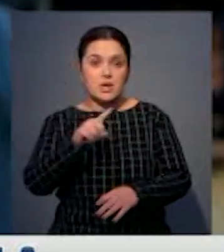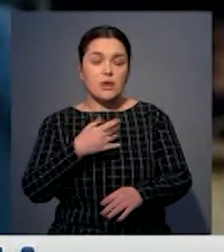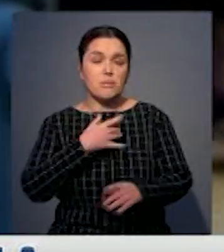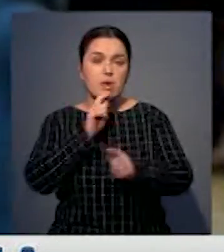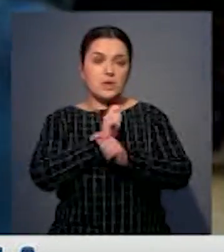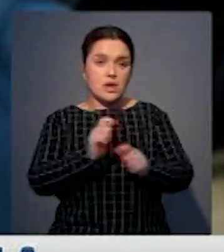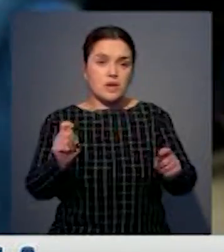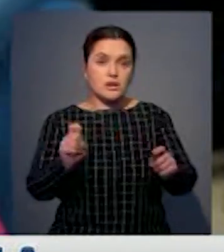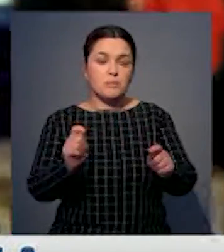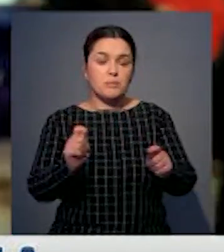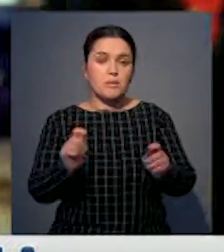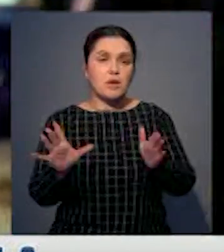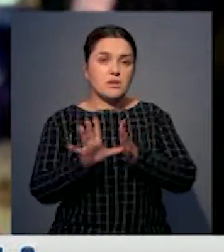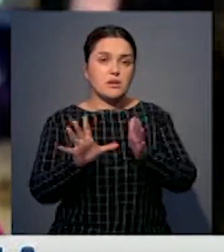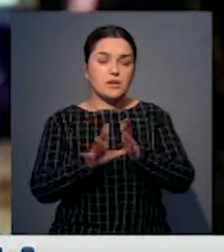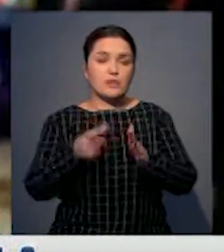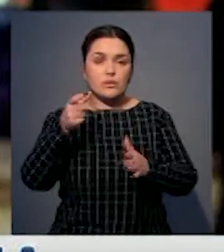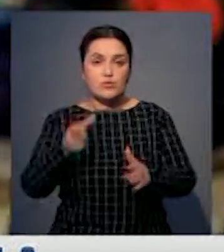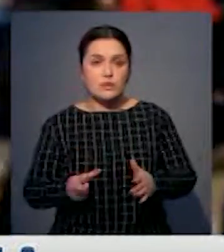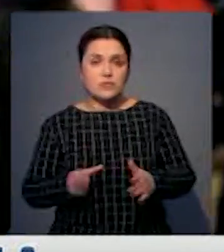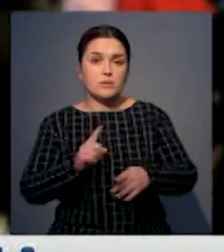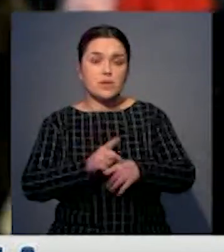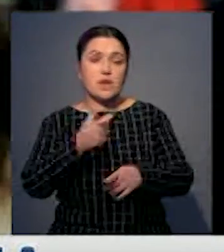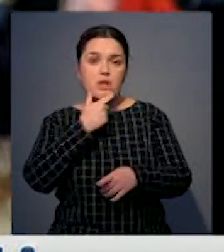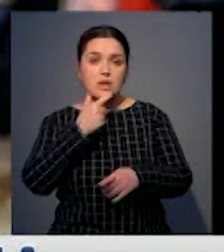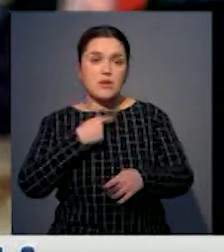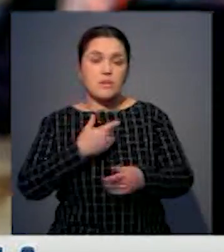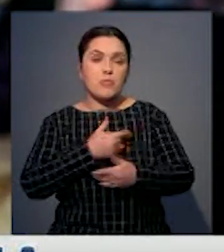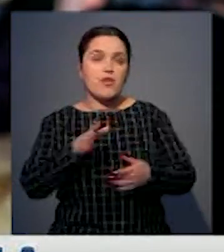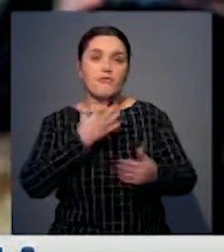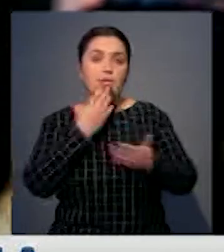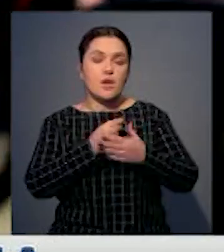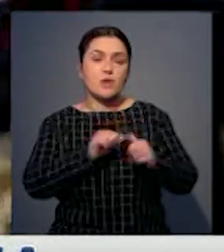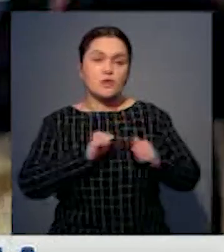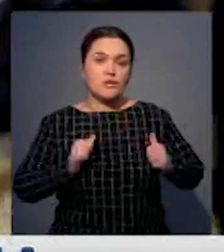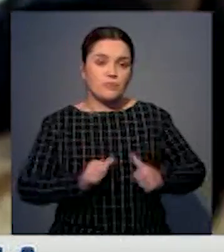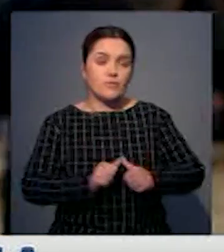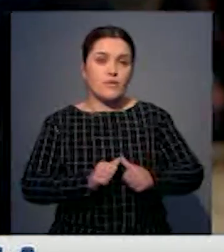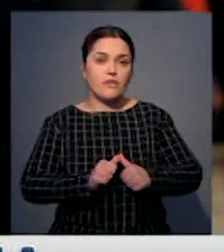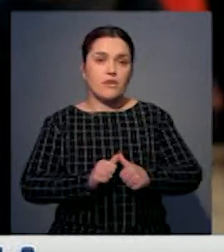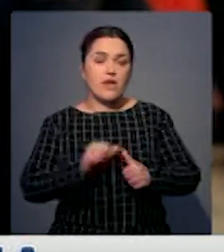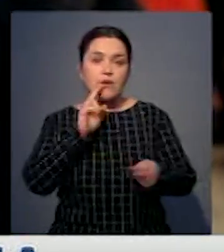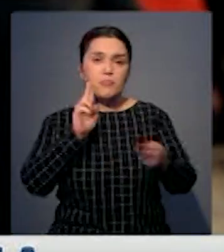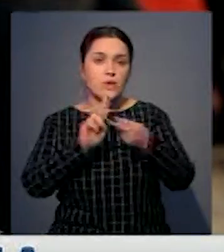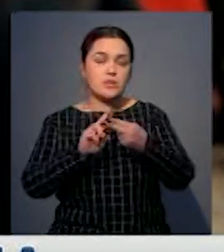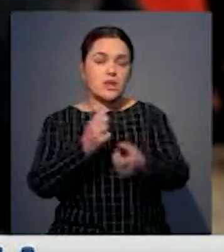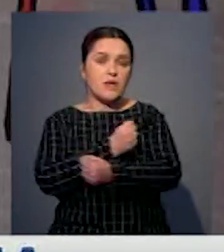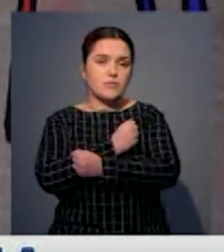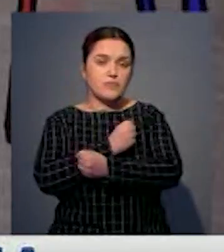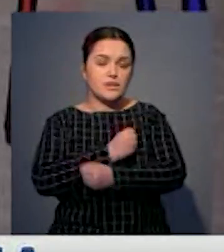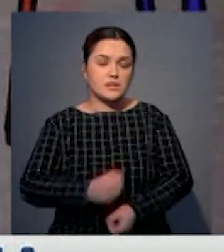энергию людям, радость. Зрителям Казахстана мы тоже посылаем свою любовь, свои поцелуи, обнимашки. И мы вас очень